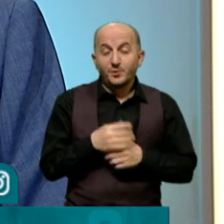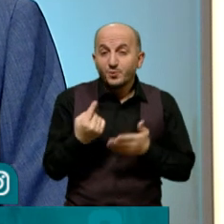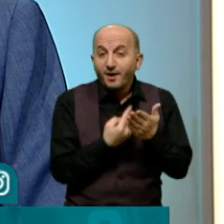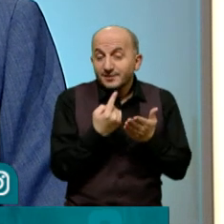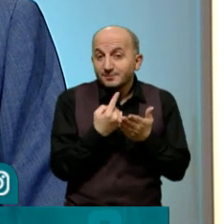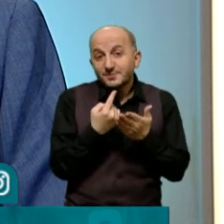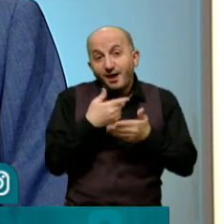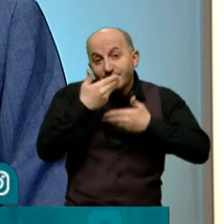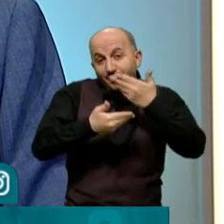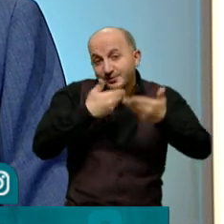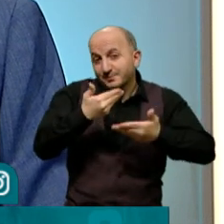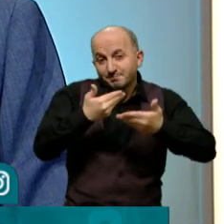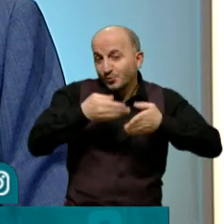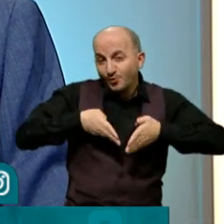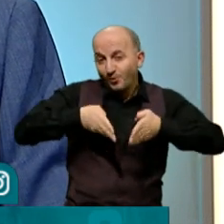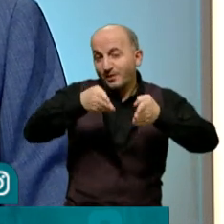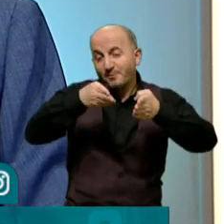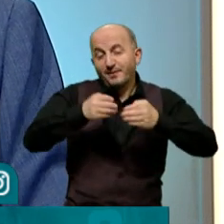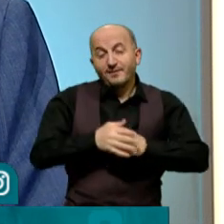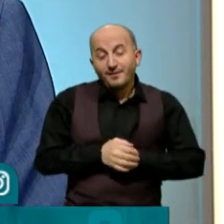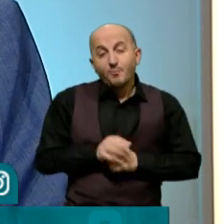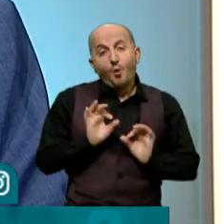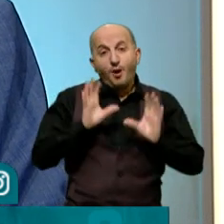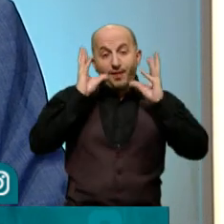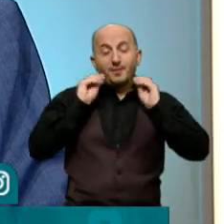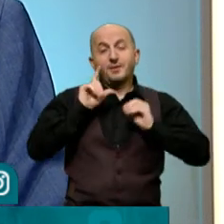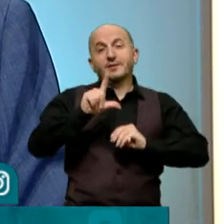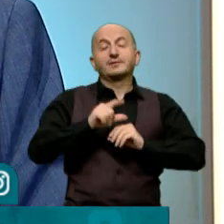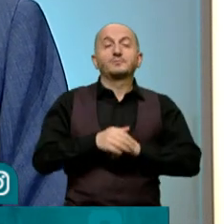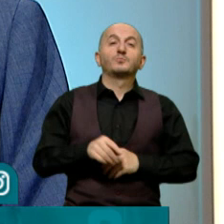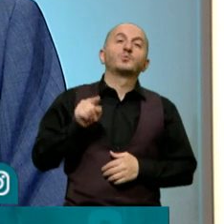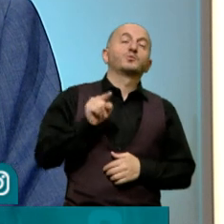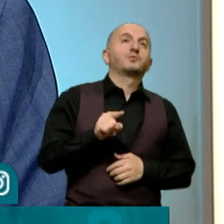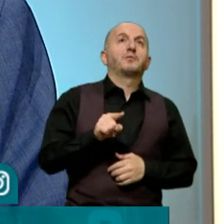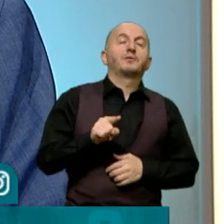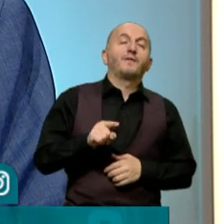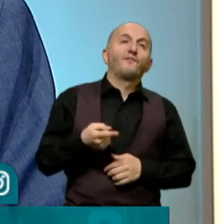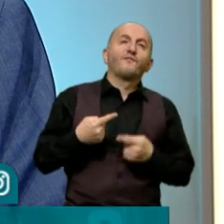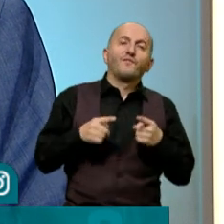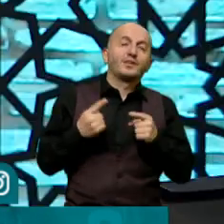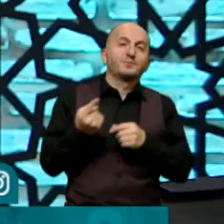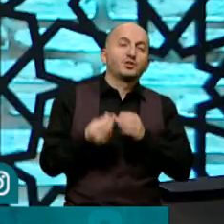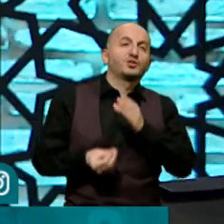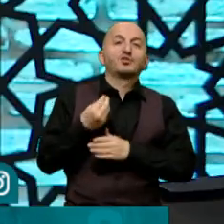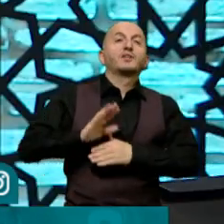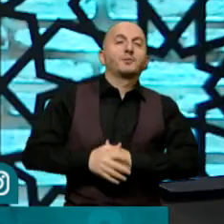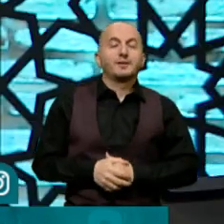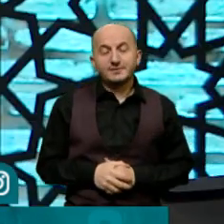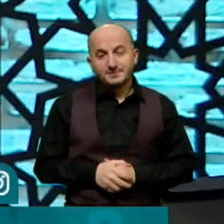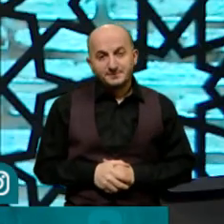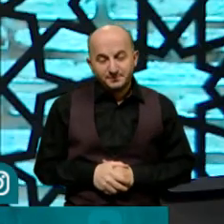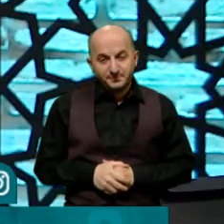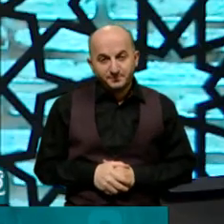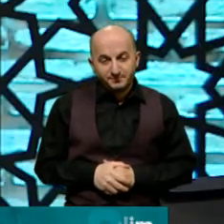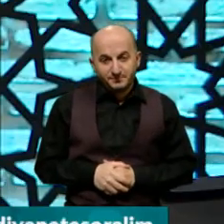Kur'an'ın bir üslubudur. Böyle anlamak lazım bunu. Eyvallah. Yoksa buradan farklı bir, farklı bir şey çıkartamayız. Asla. Peki